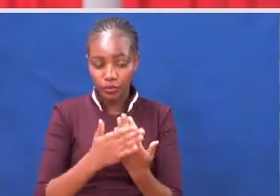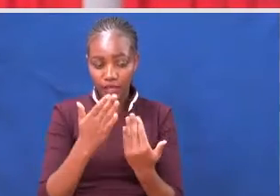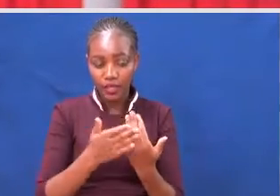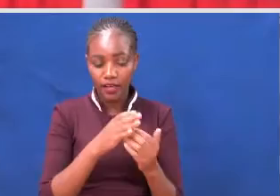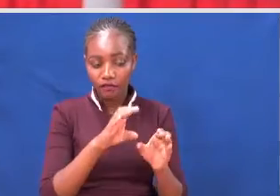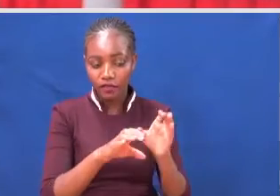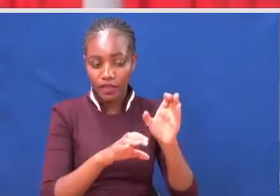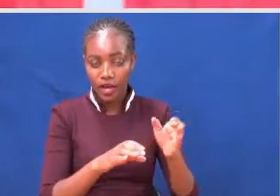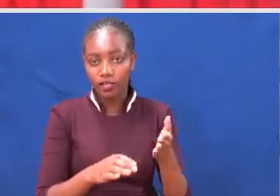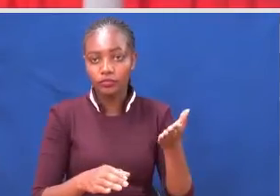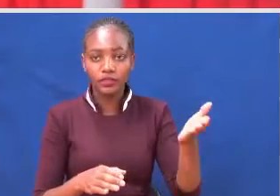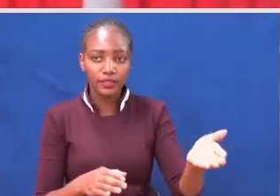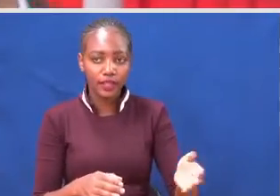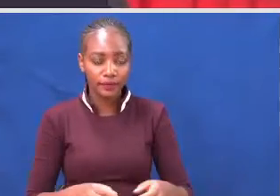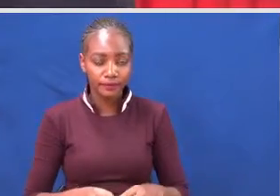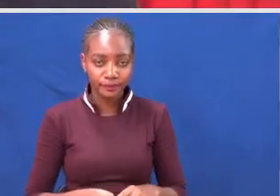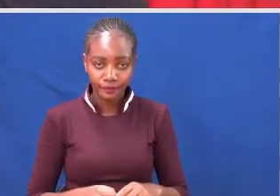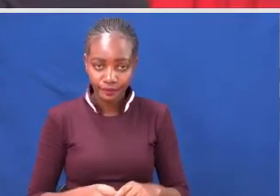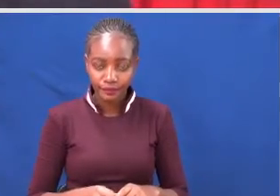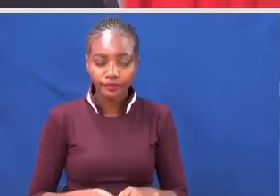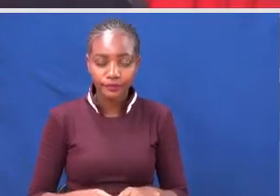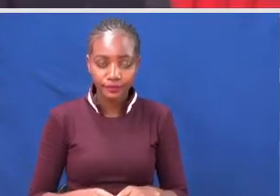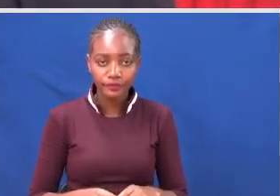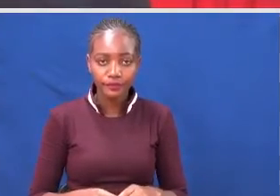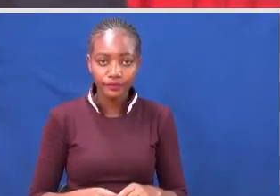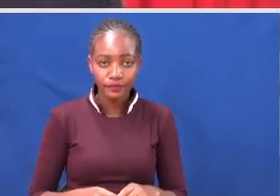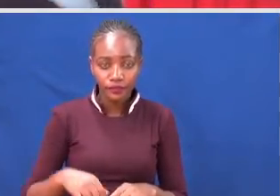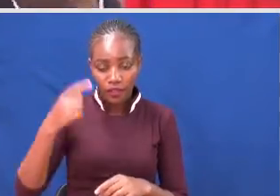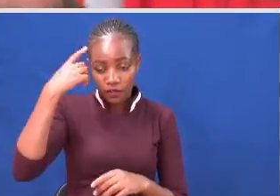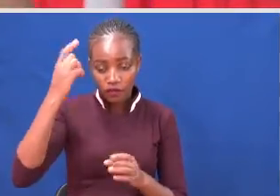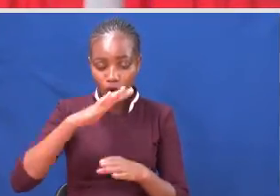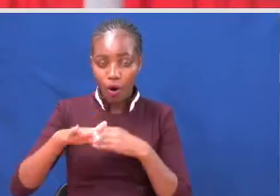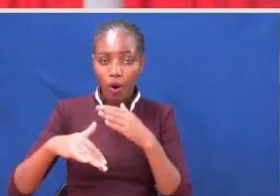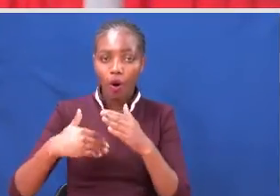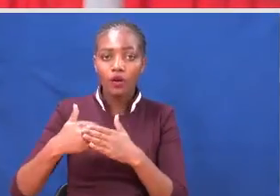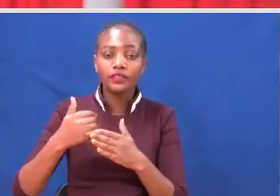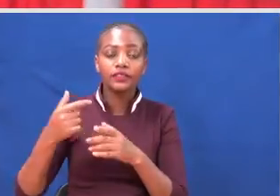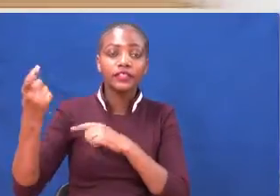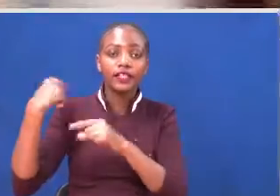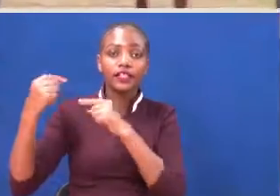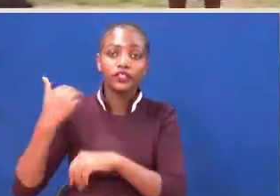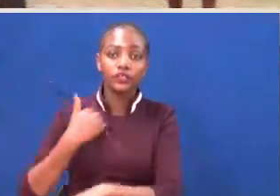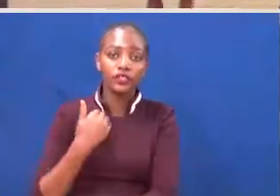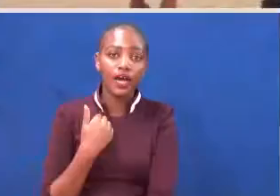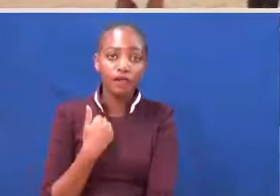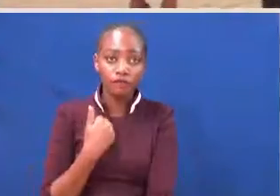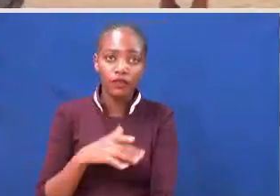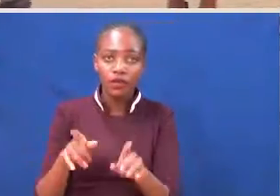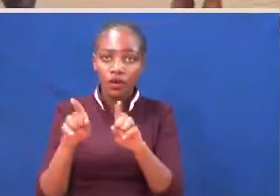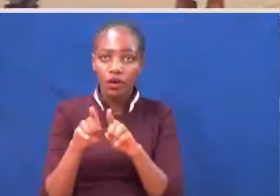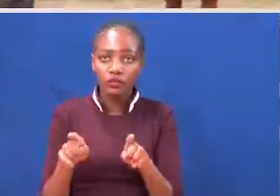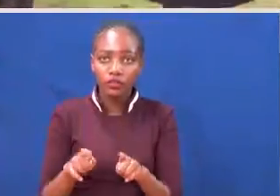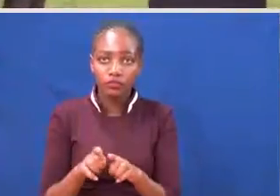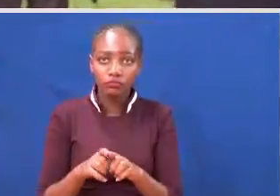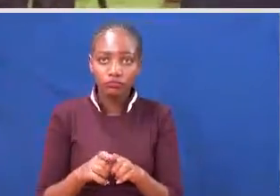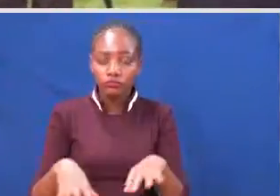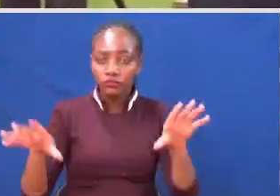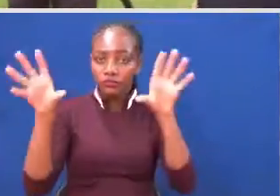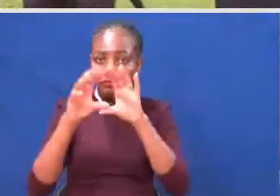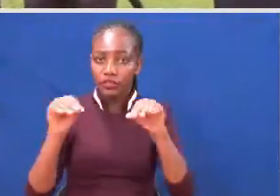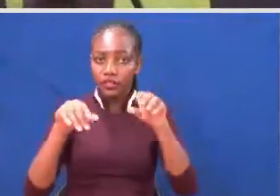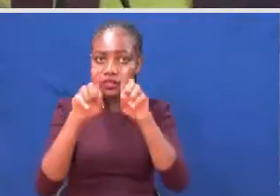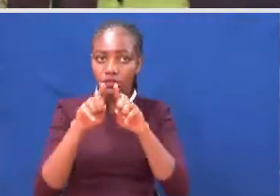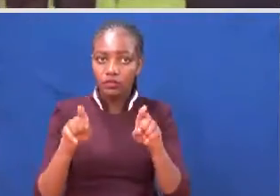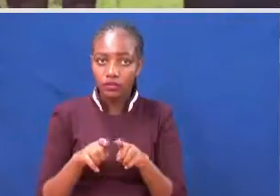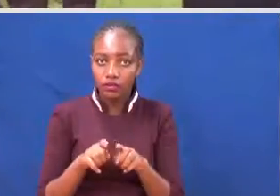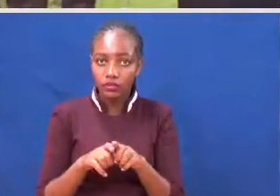wanyama, sio kwetu sisi lakini pia kwa watoto wa watoto wetu. In the same event, the president also flagged